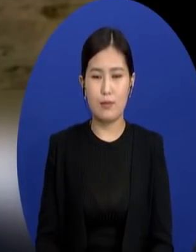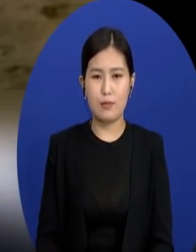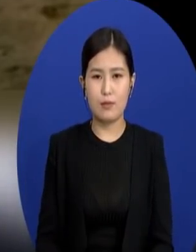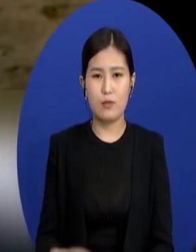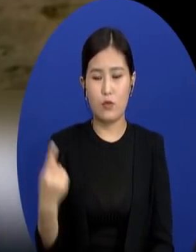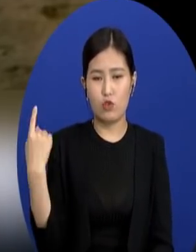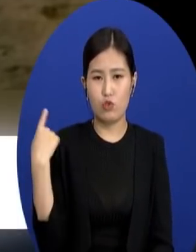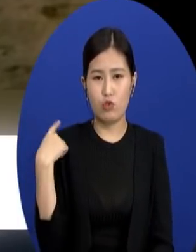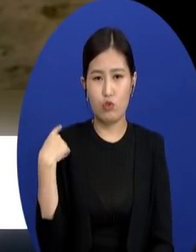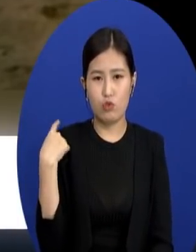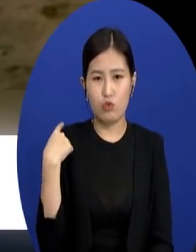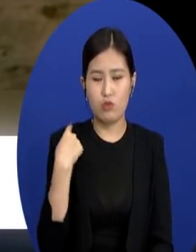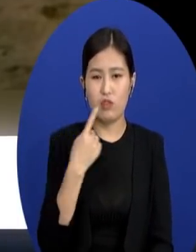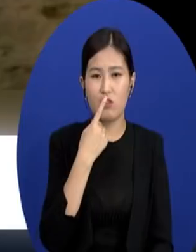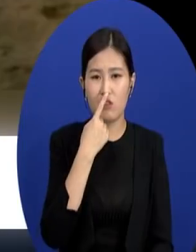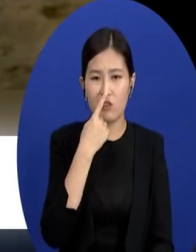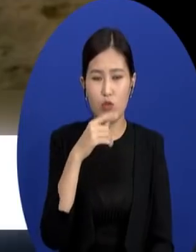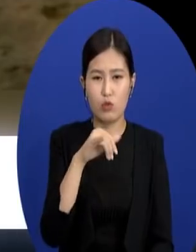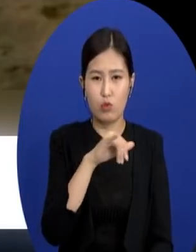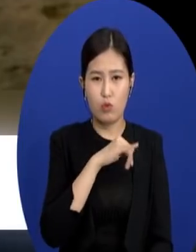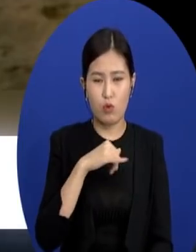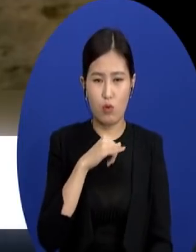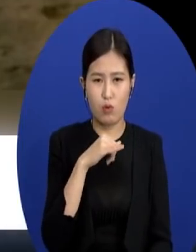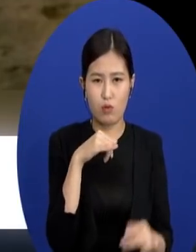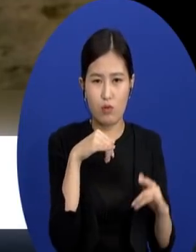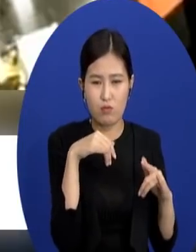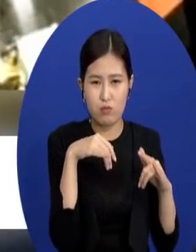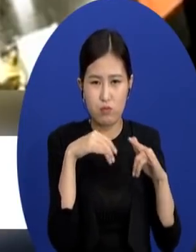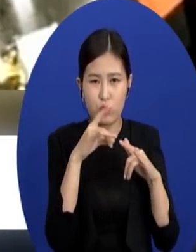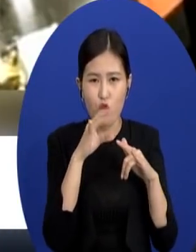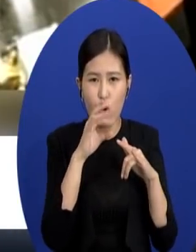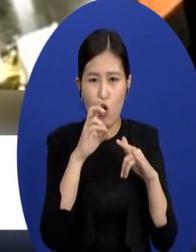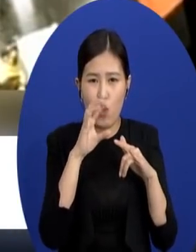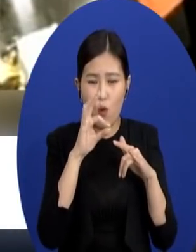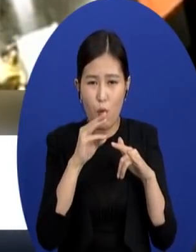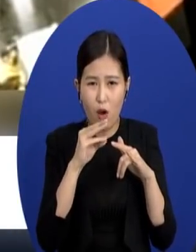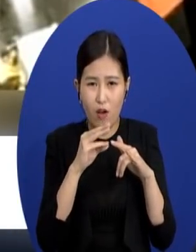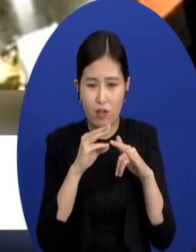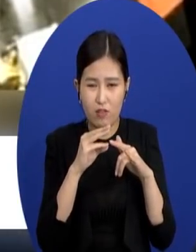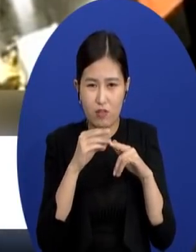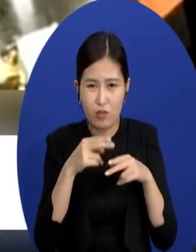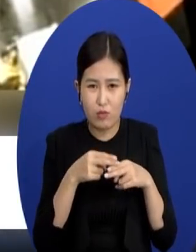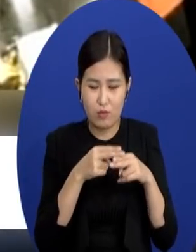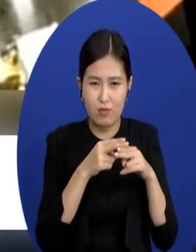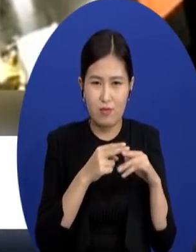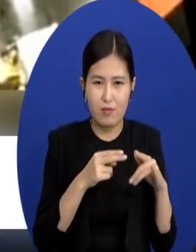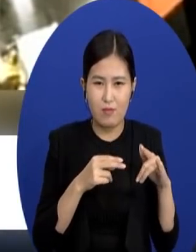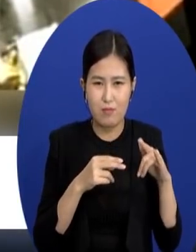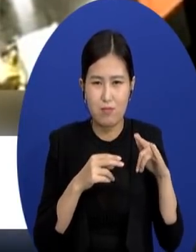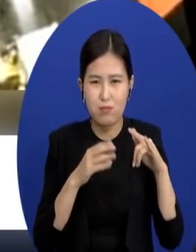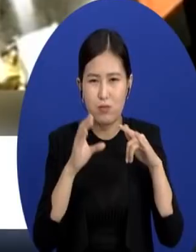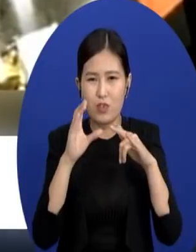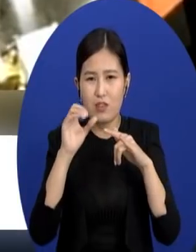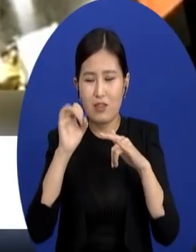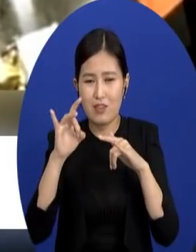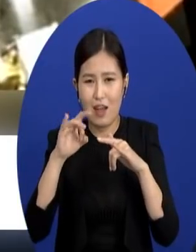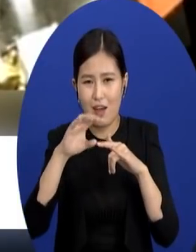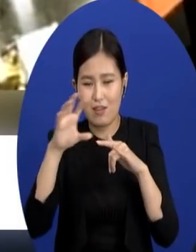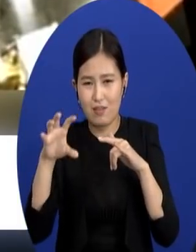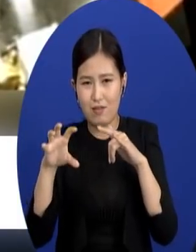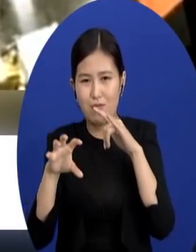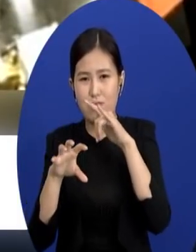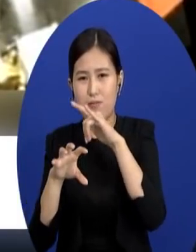Өчигдөр Хятадын Чанай 5 хөлөг робот станцын тусламжтайгаар сарны гадаргууны хөрснөөс дээж аваад их дэлхий